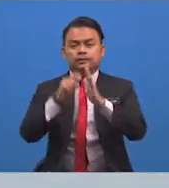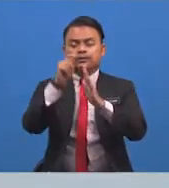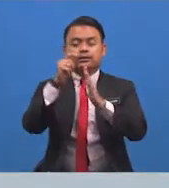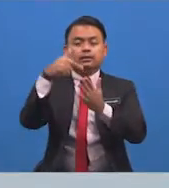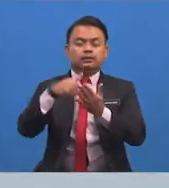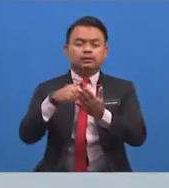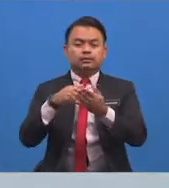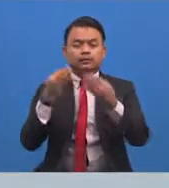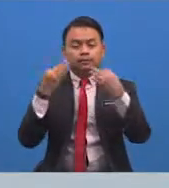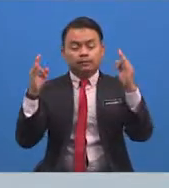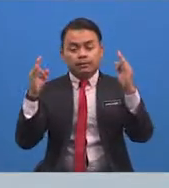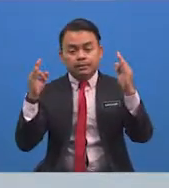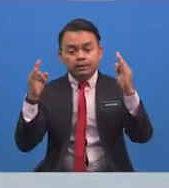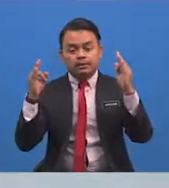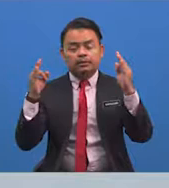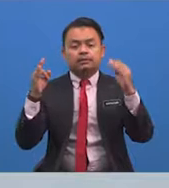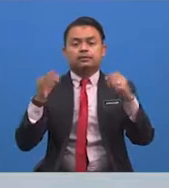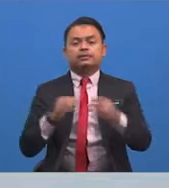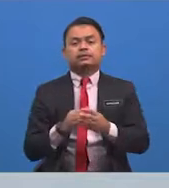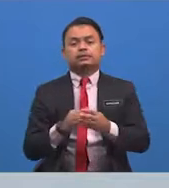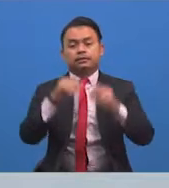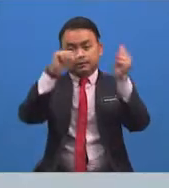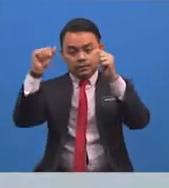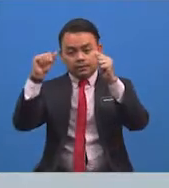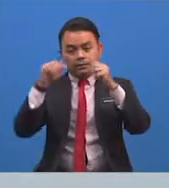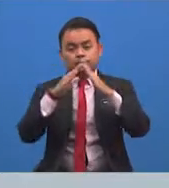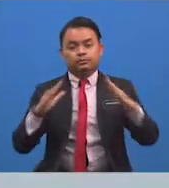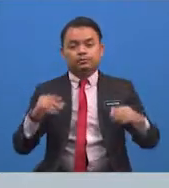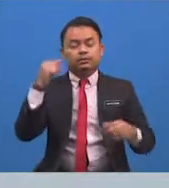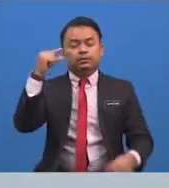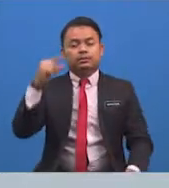seperti karbon dioksida dan karbon monoksida.